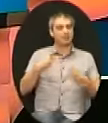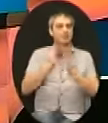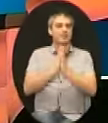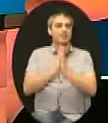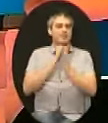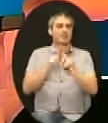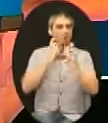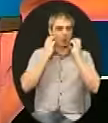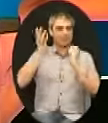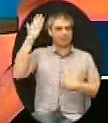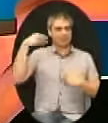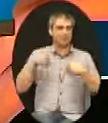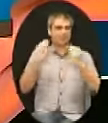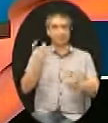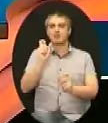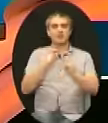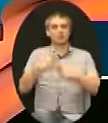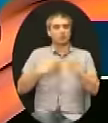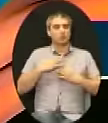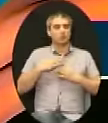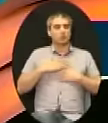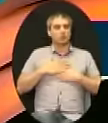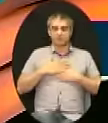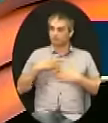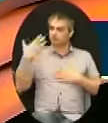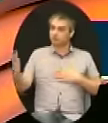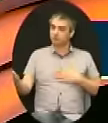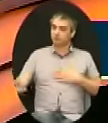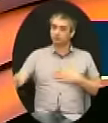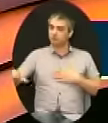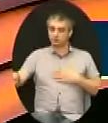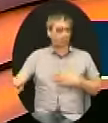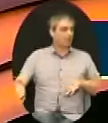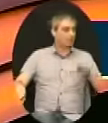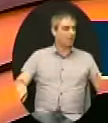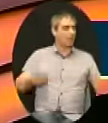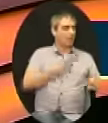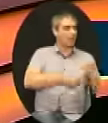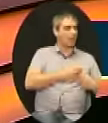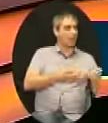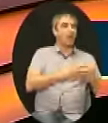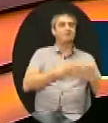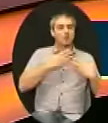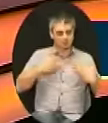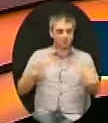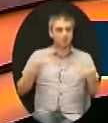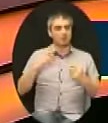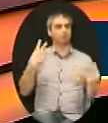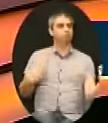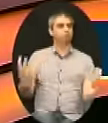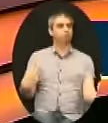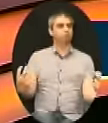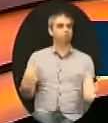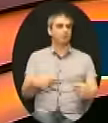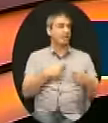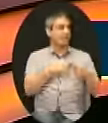כמו שרבין הציג בזמנו לאנשים מהדור שלי. יד אחת לאזור, יד אחת לכלכלה ולחברה, שרוצים שעוד אנשים יצטרפו אליה. חבר